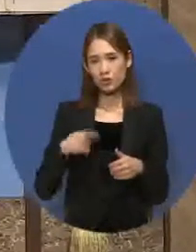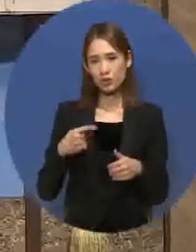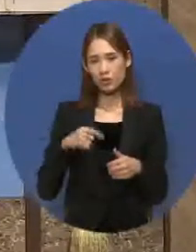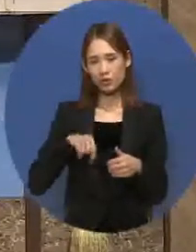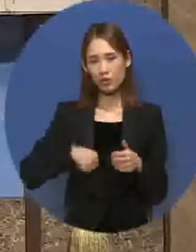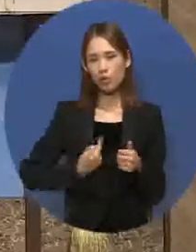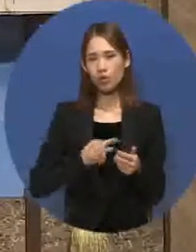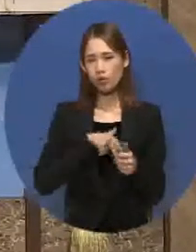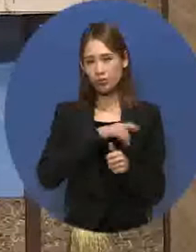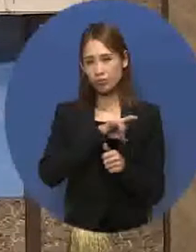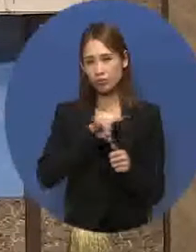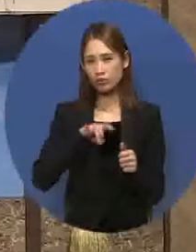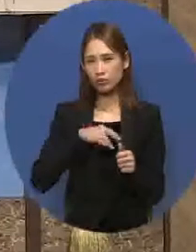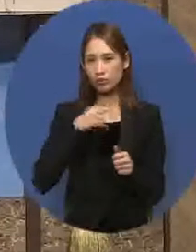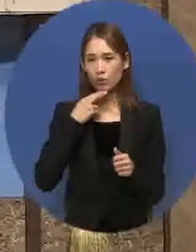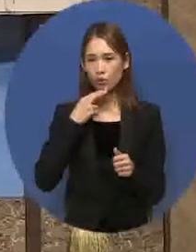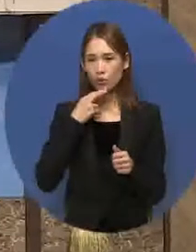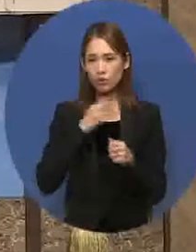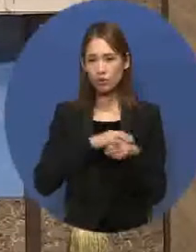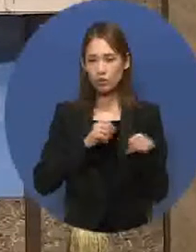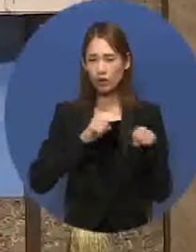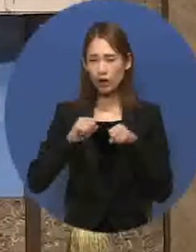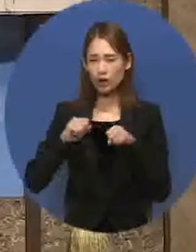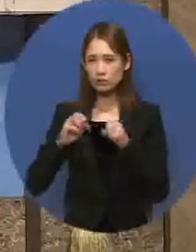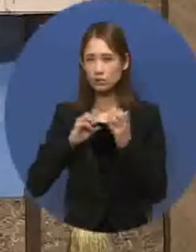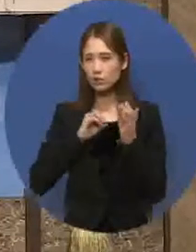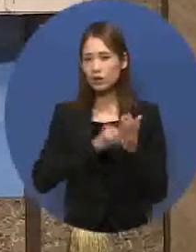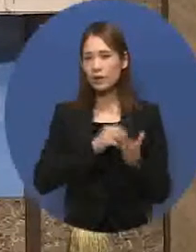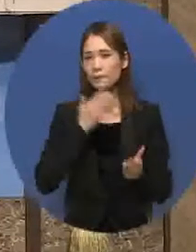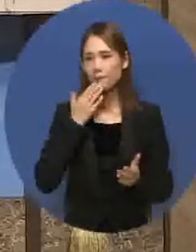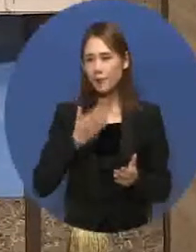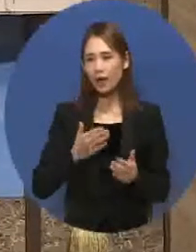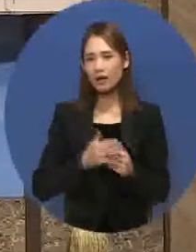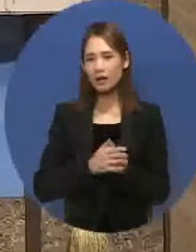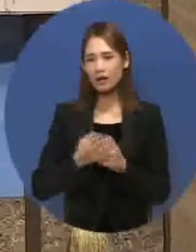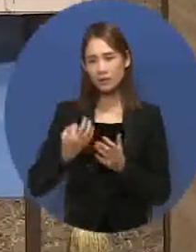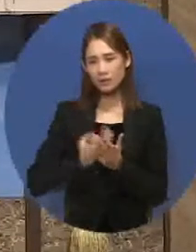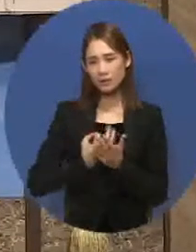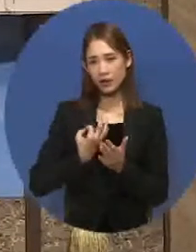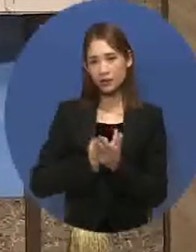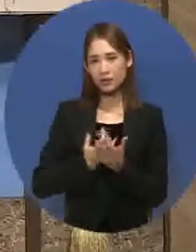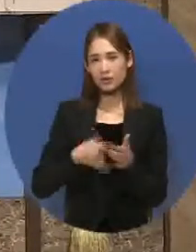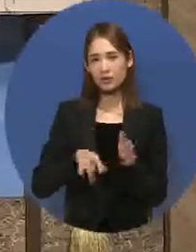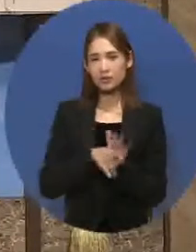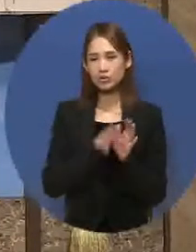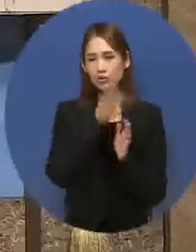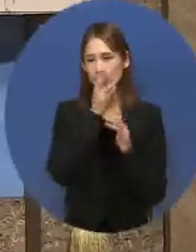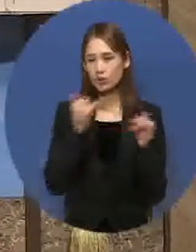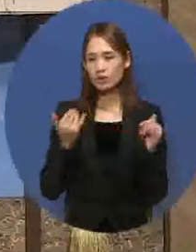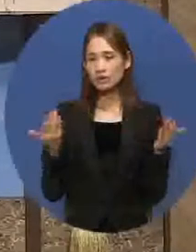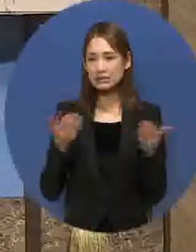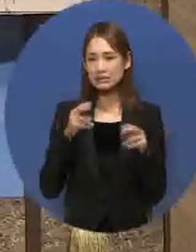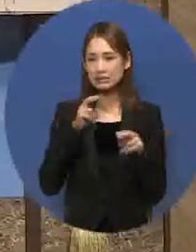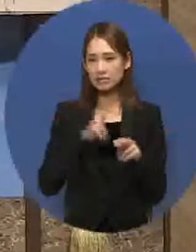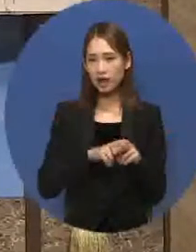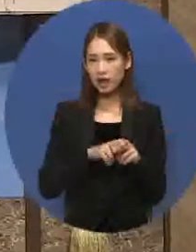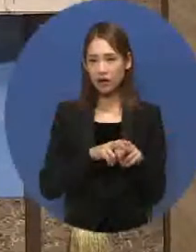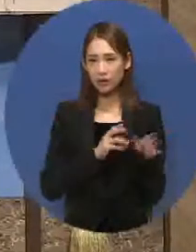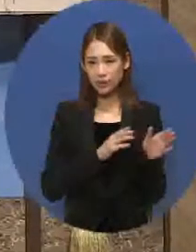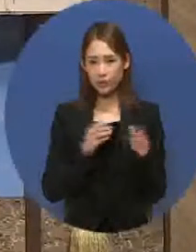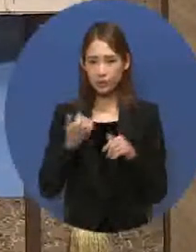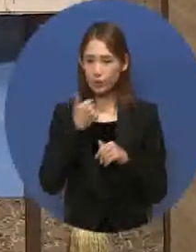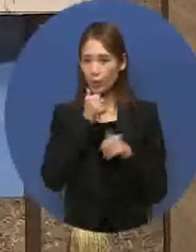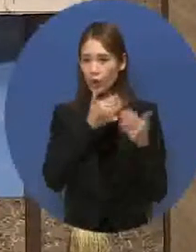되고 이렇게 활동을 할 수가 있기 때문에 네. 그 벌이를 위해서 노인 일자리를 많이